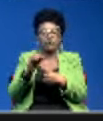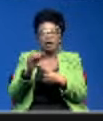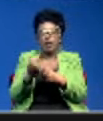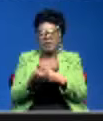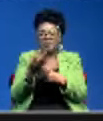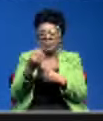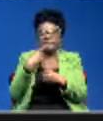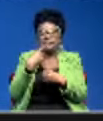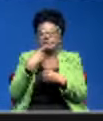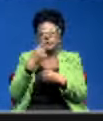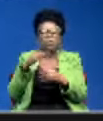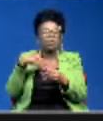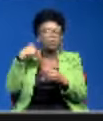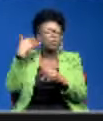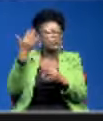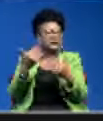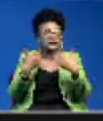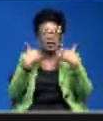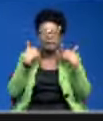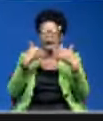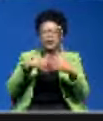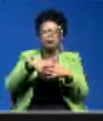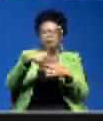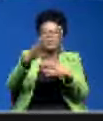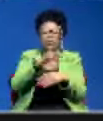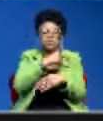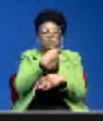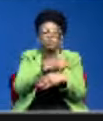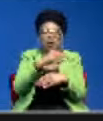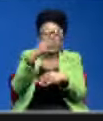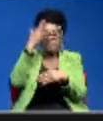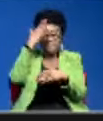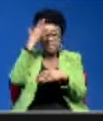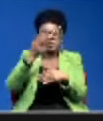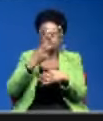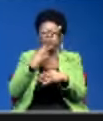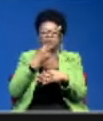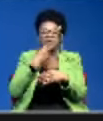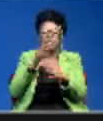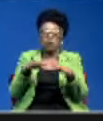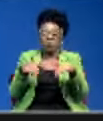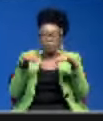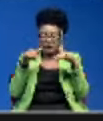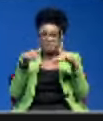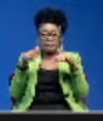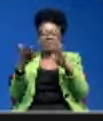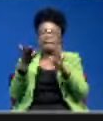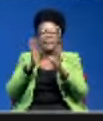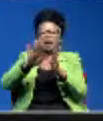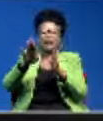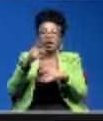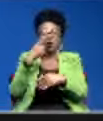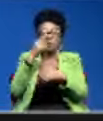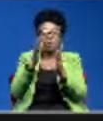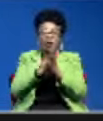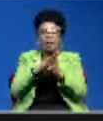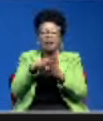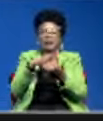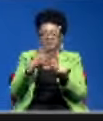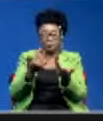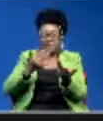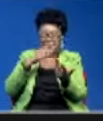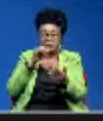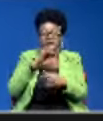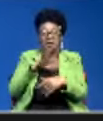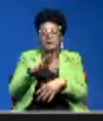amekuwa akikesha nje ya hospitali hiyo usiku wa Jumatatu na Jumanne, akisubiri kurejea nyumbani na mwanawe. Kuna chochote,